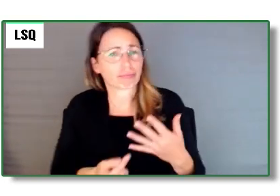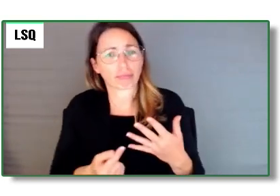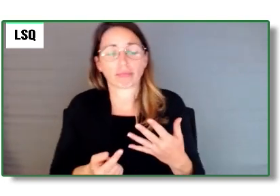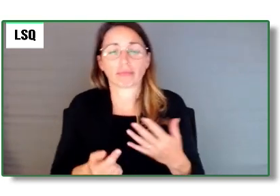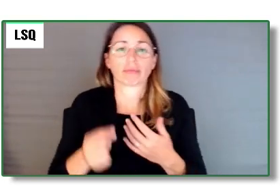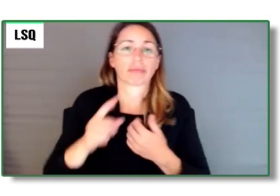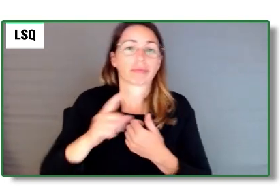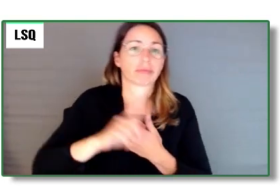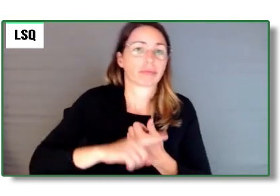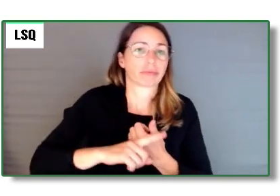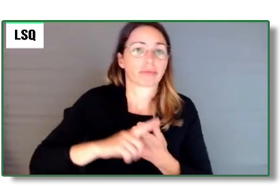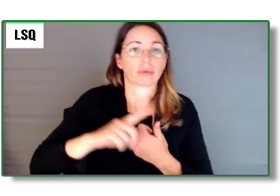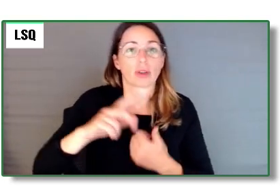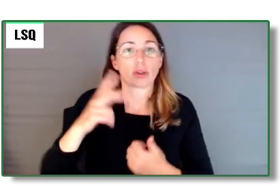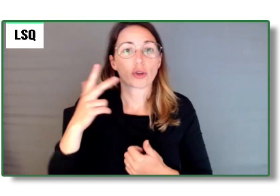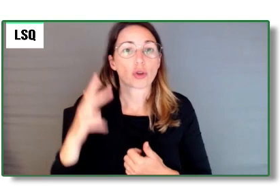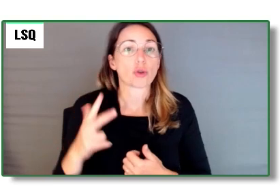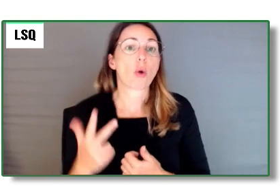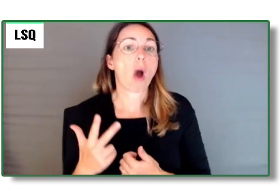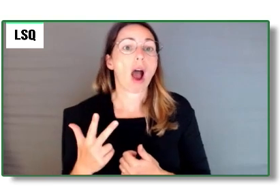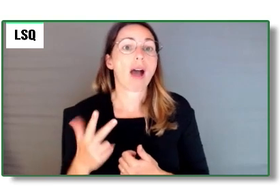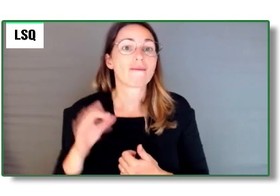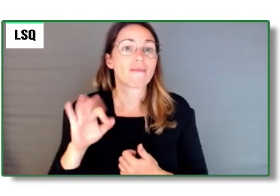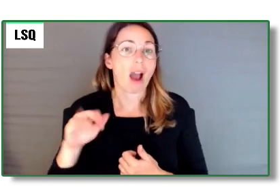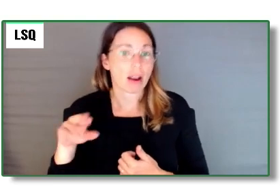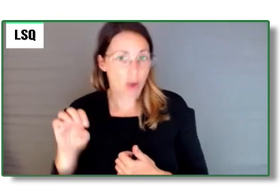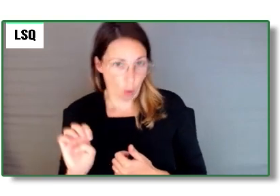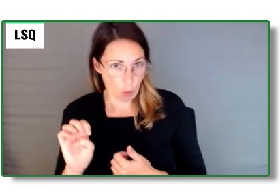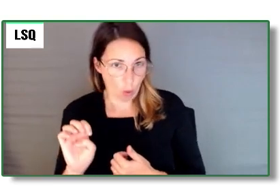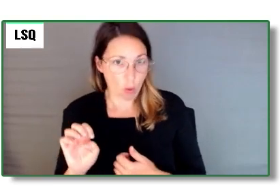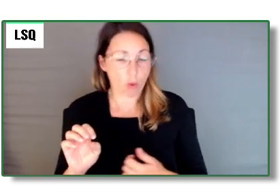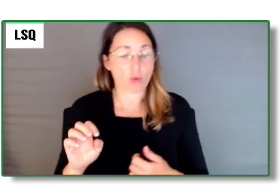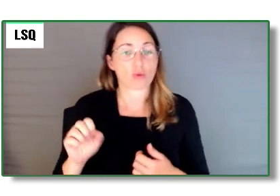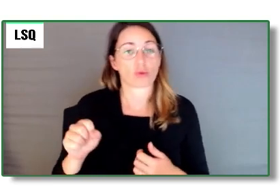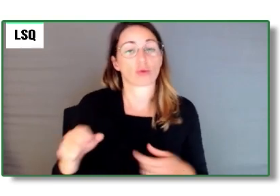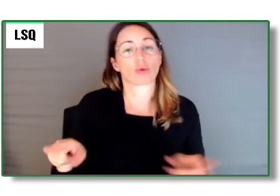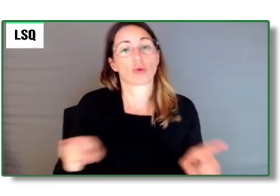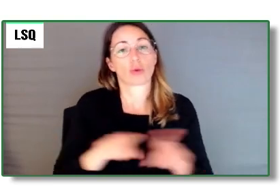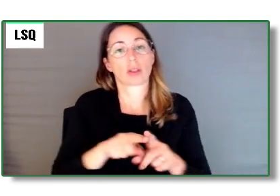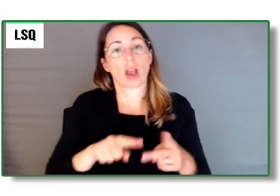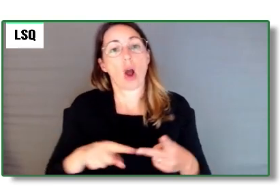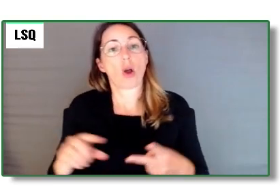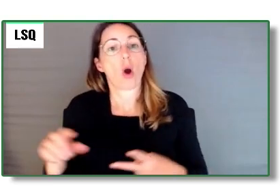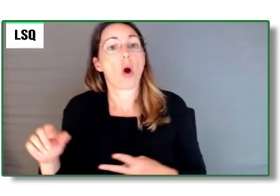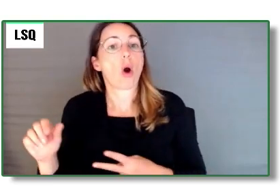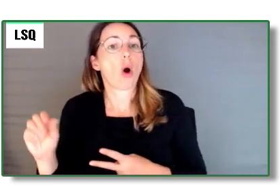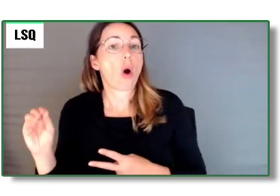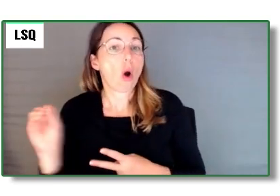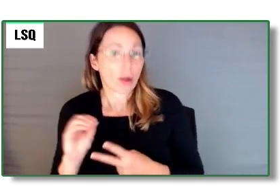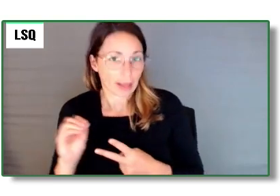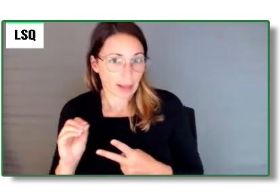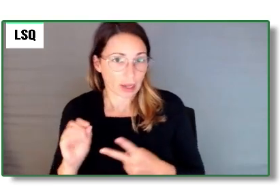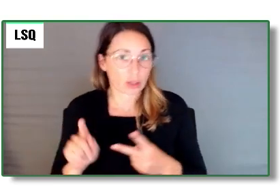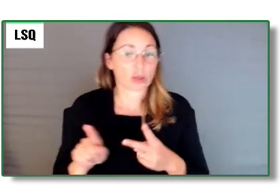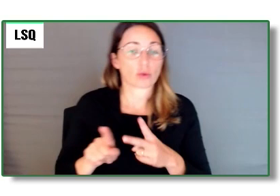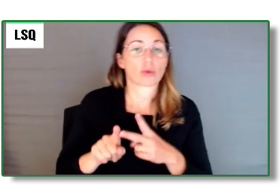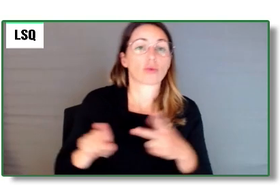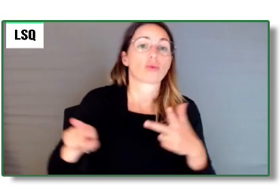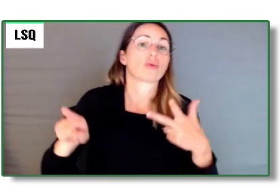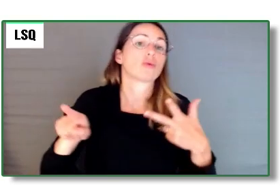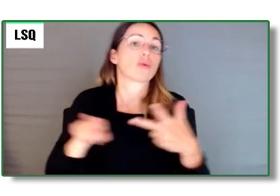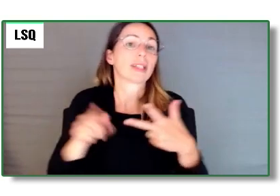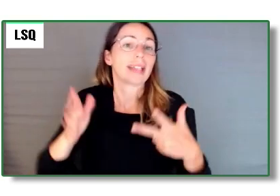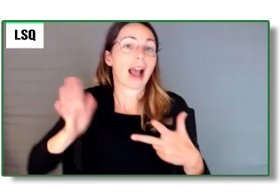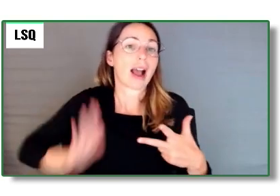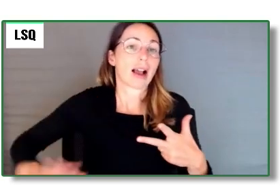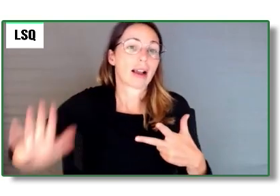les Haudenosaunee, des Six Nations et les anciens peuples Wendat. Le